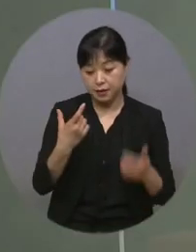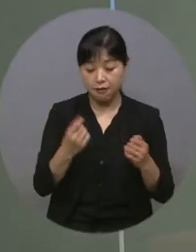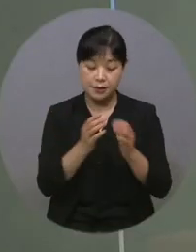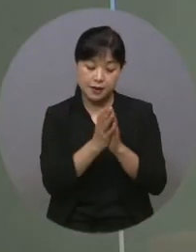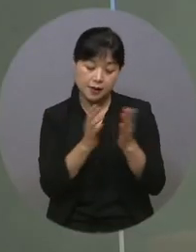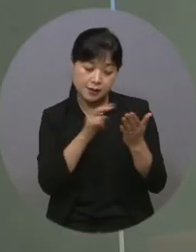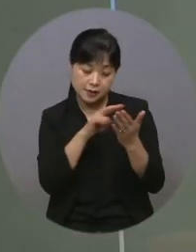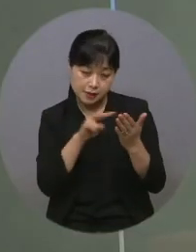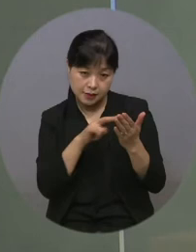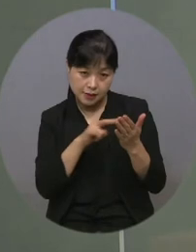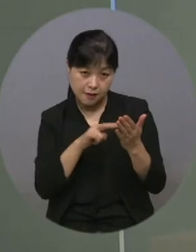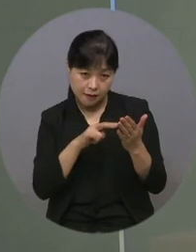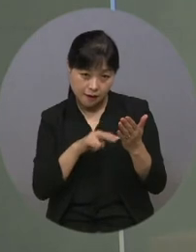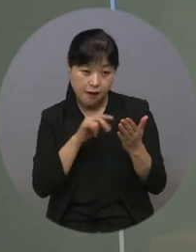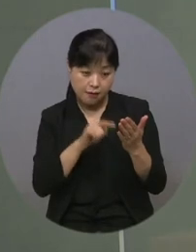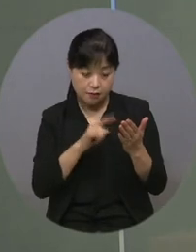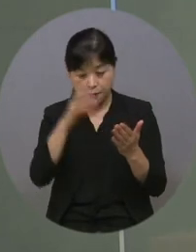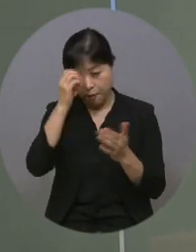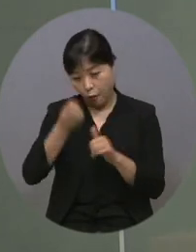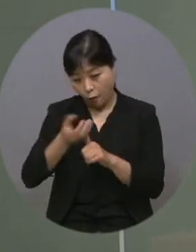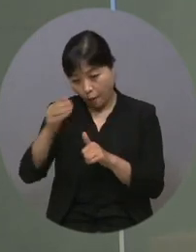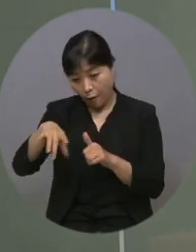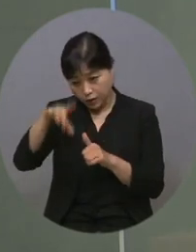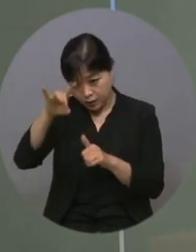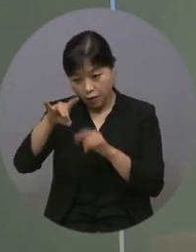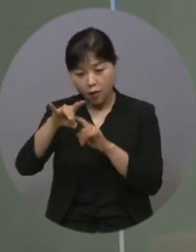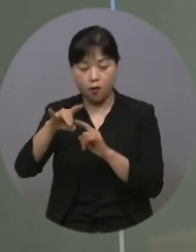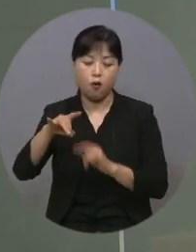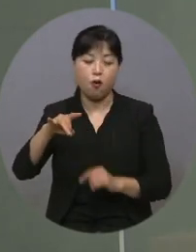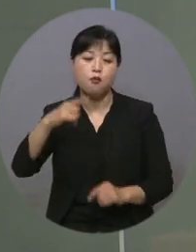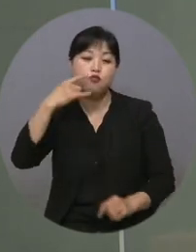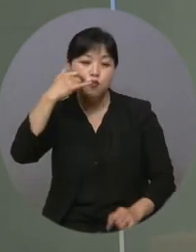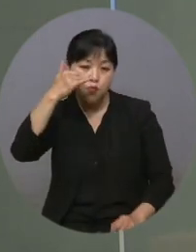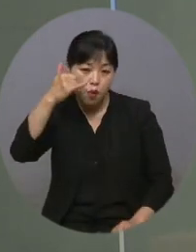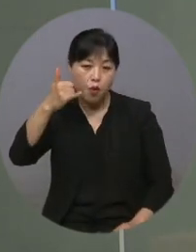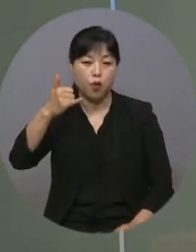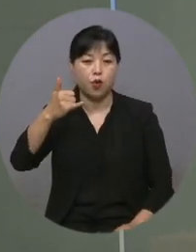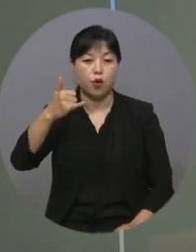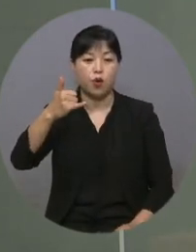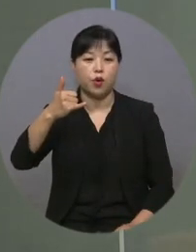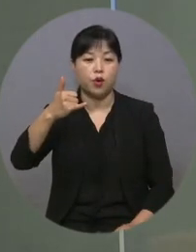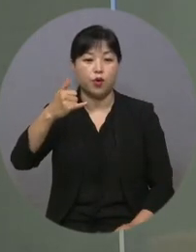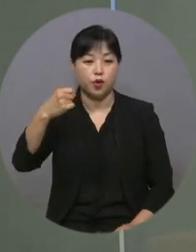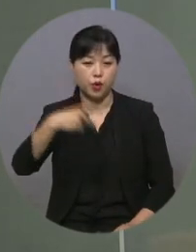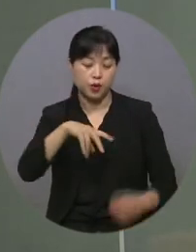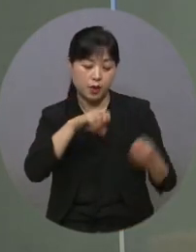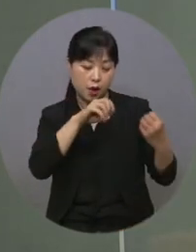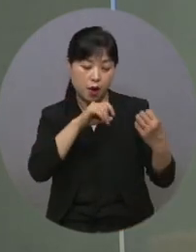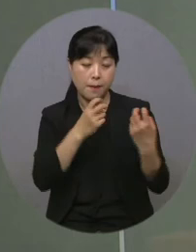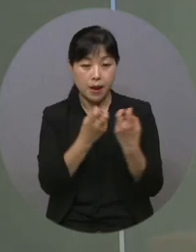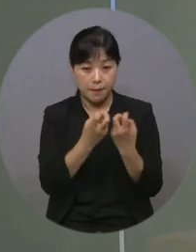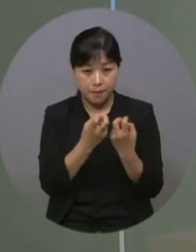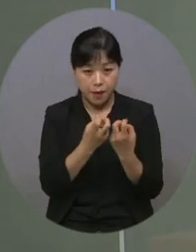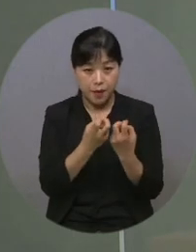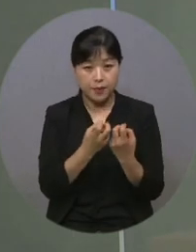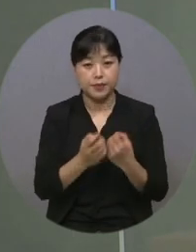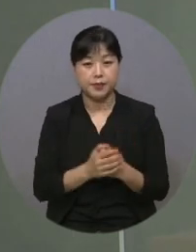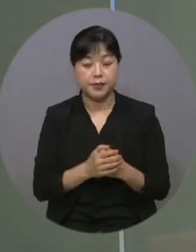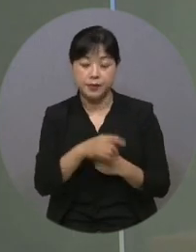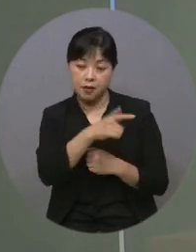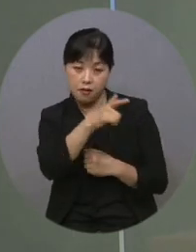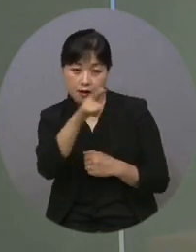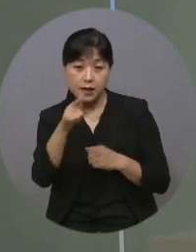거에 솔선수범해서 부모가 보여준다든가 또는 대화의 방법이라든가 이런 게 참